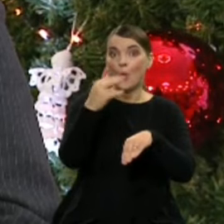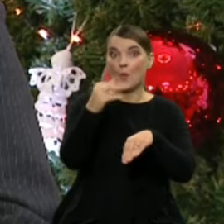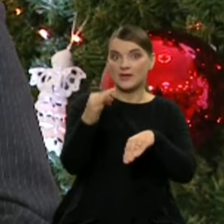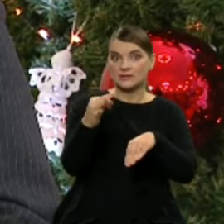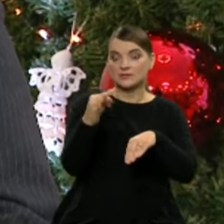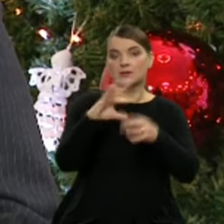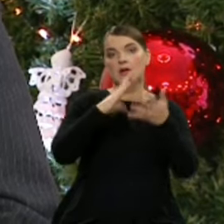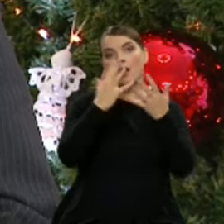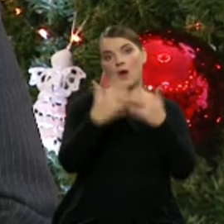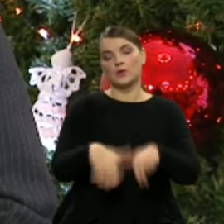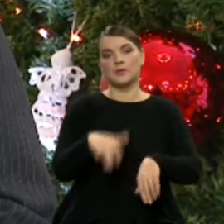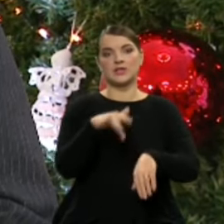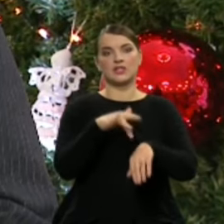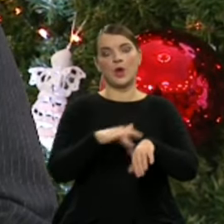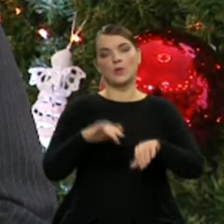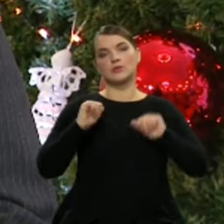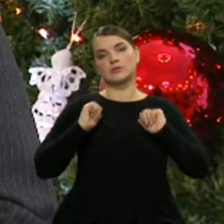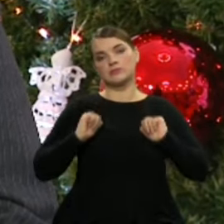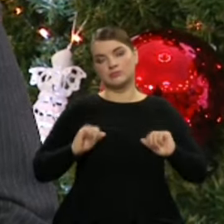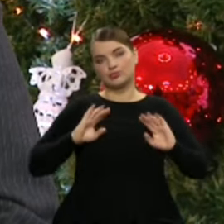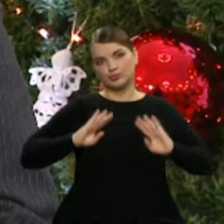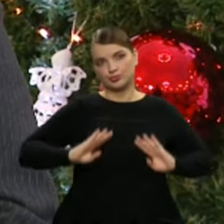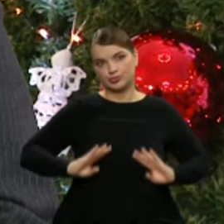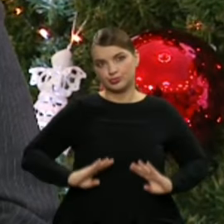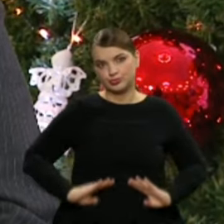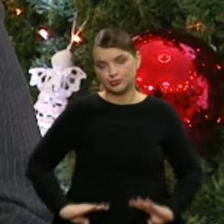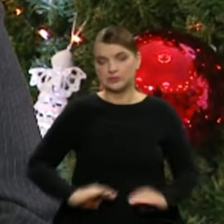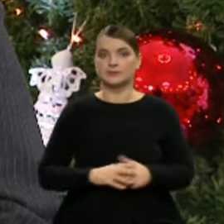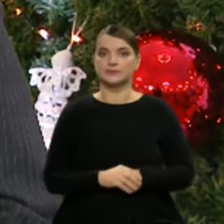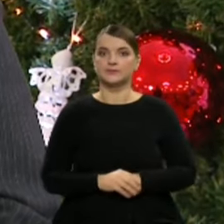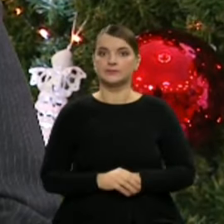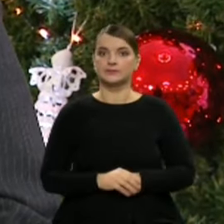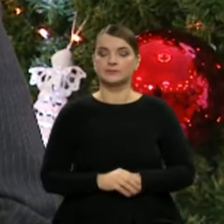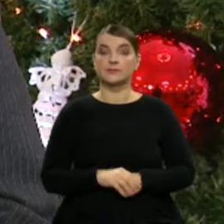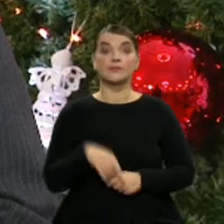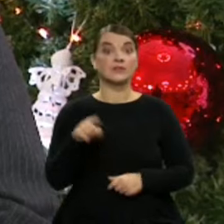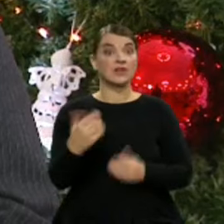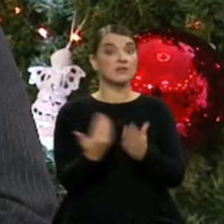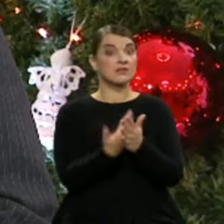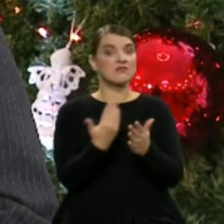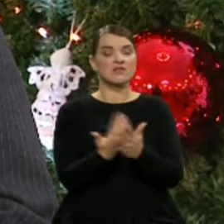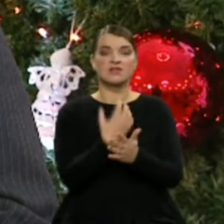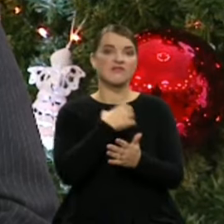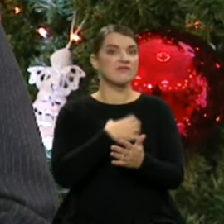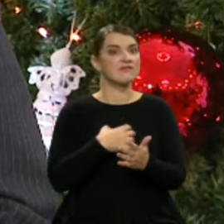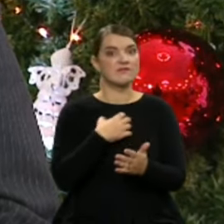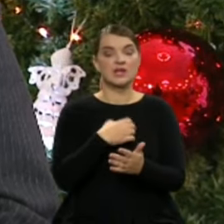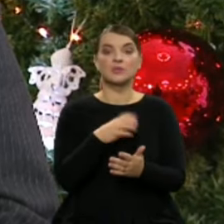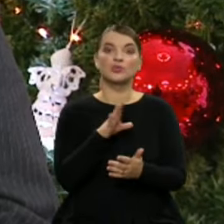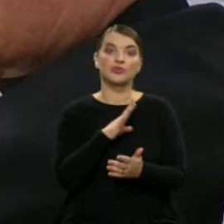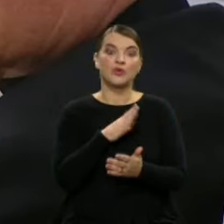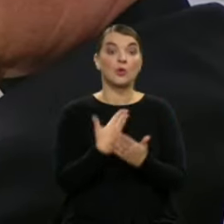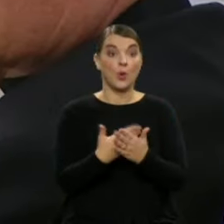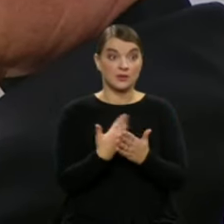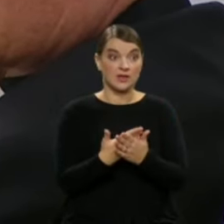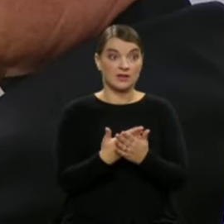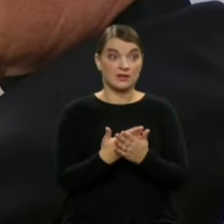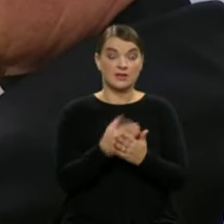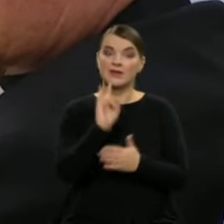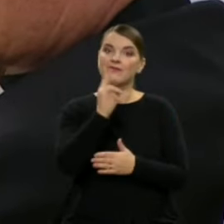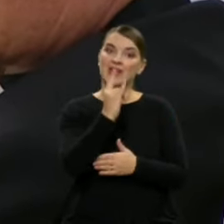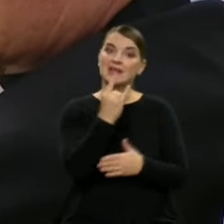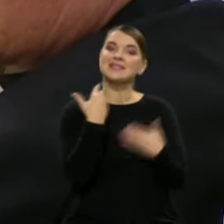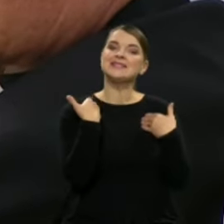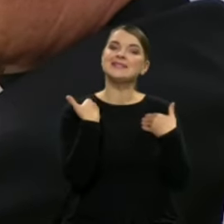nuramino. Ir ši žinia buvo be galo svarbi, nes vaikas vis tik yra sveikas,